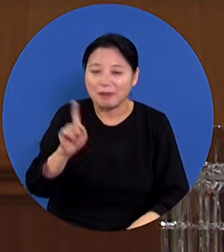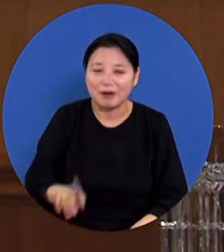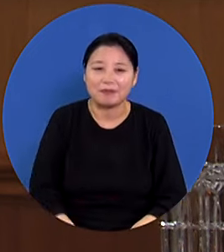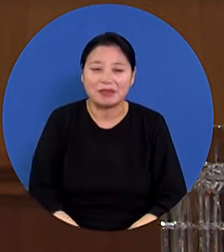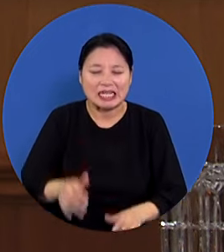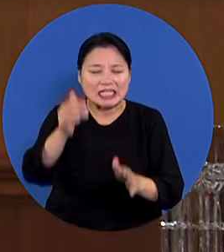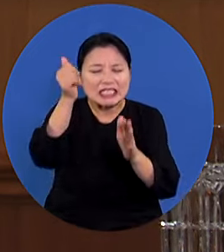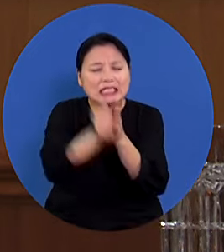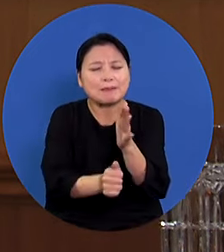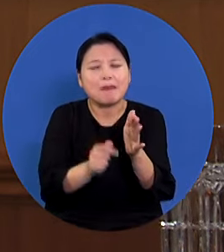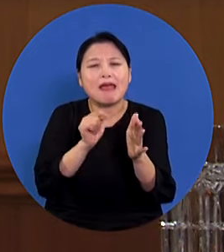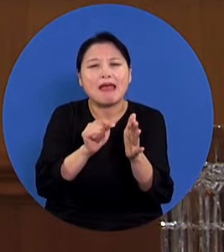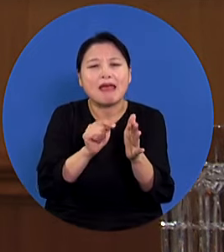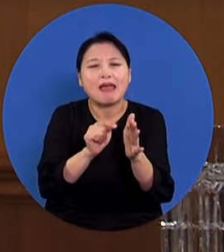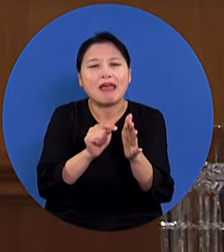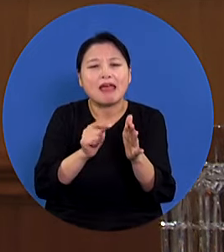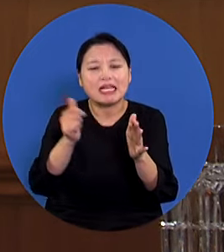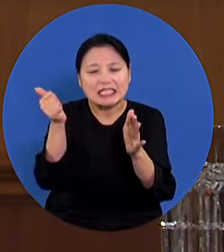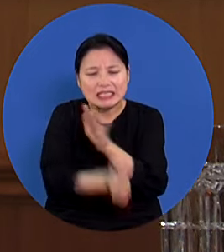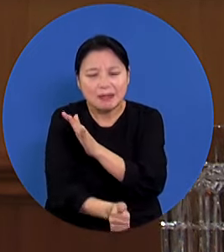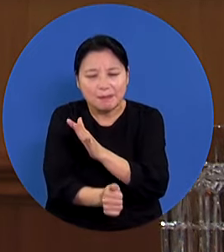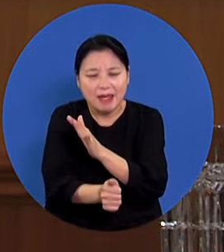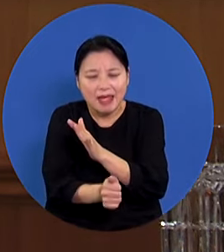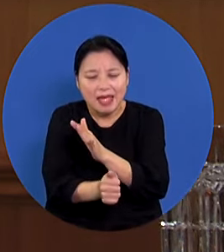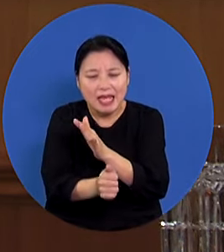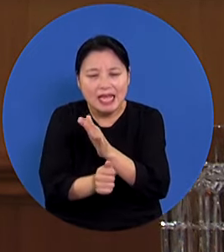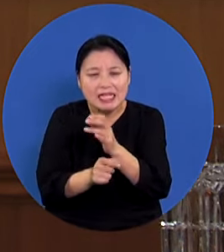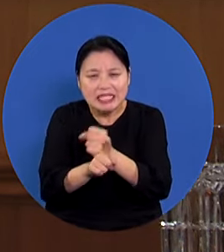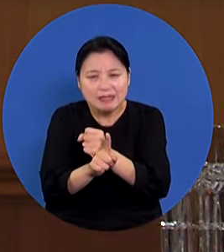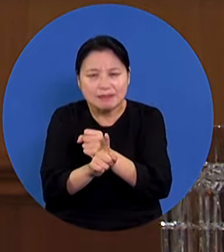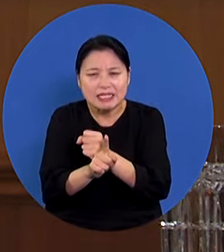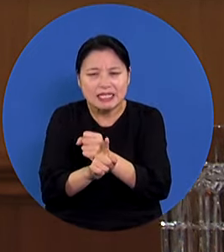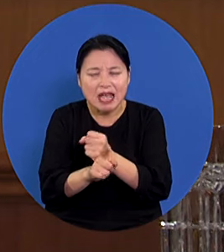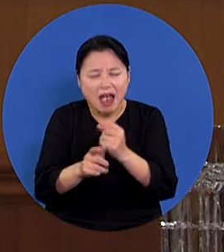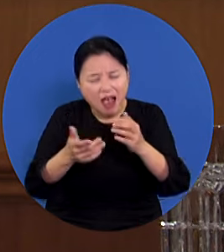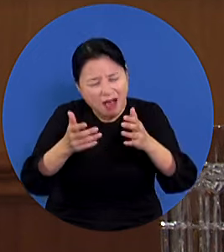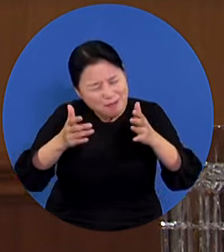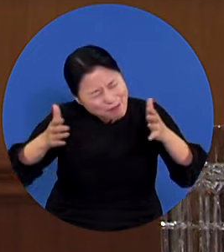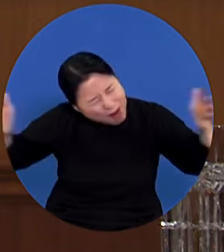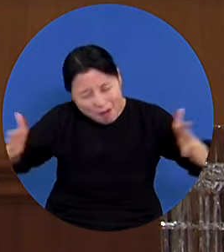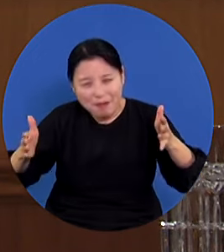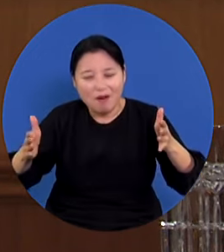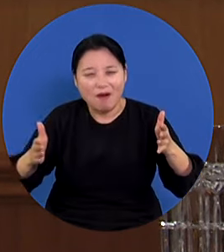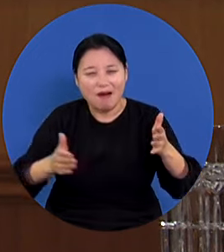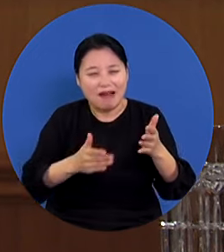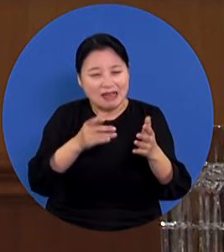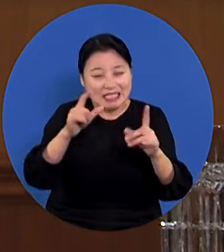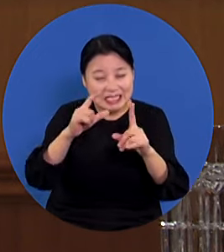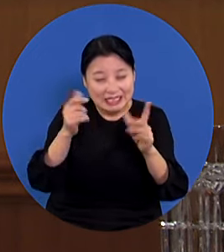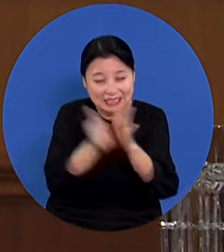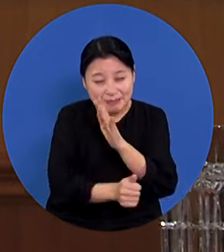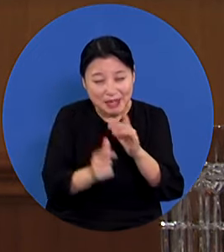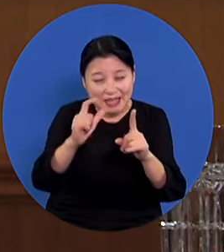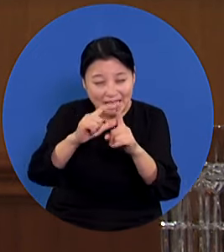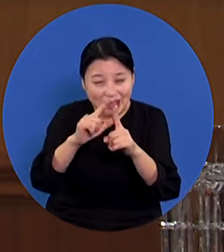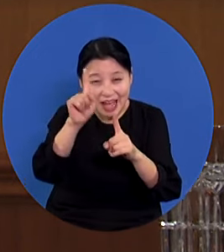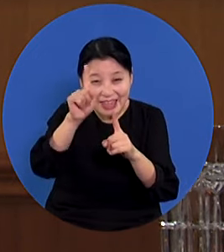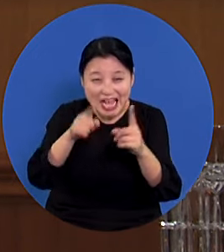정말 실패에 대한 그 범위가 사람들이 생각하는 게 정말 다양하고 이 단어 하나로 그걸 다